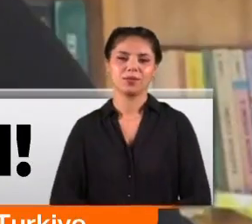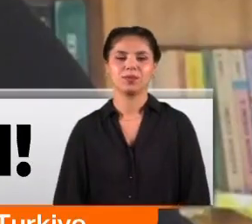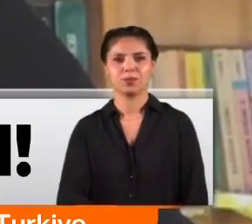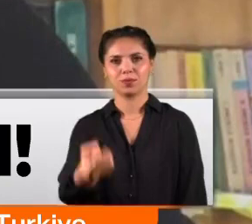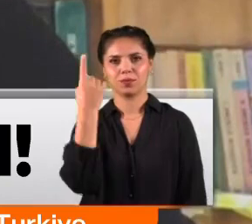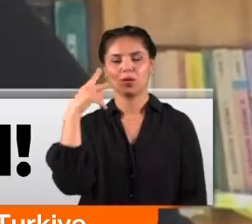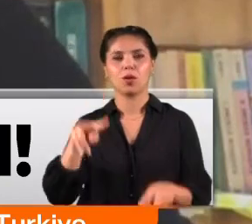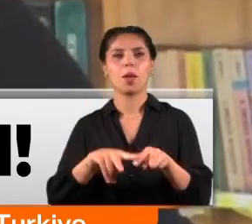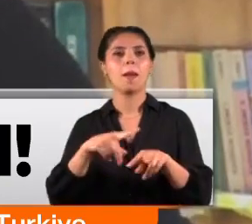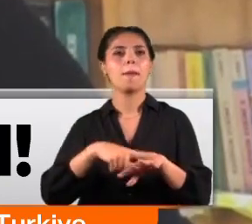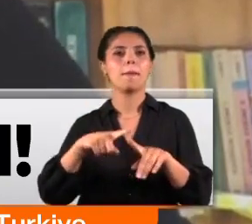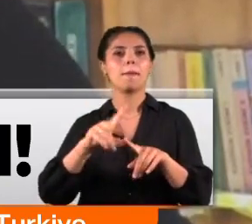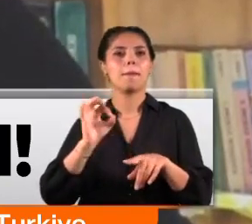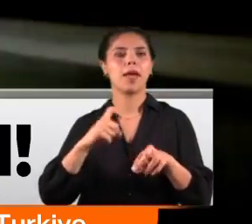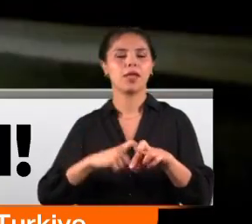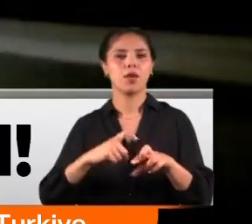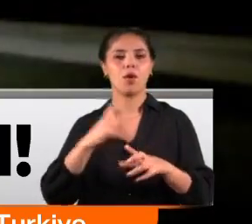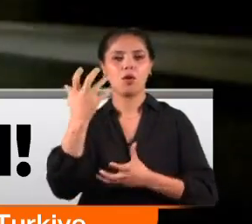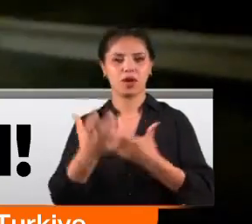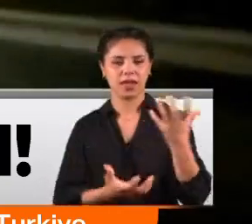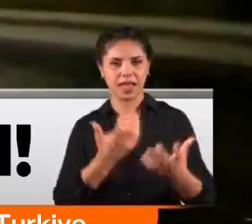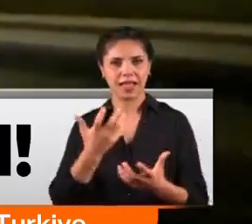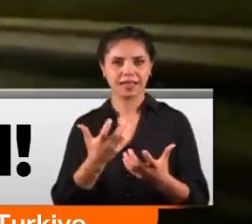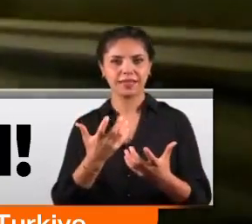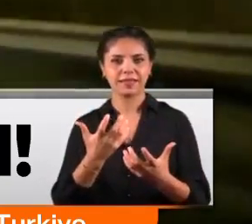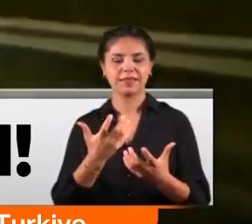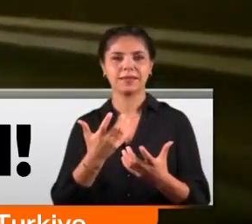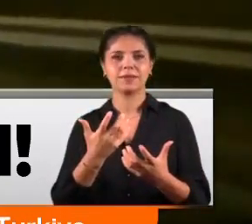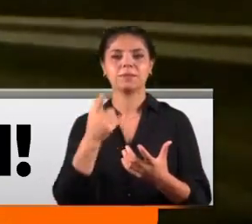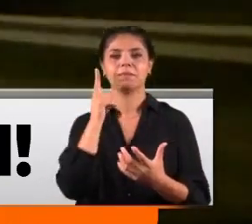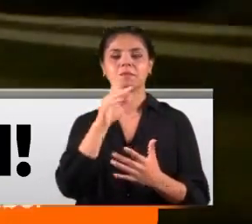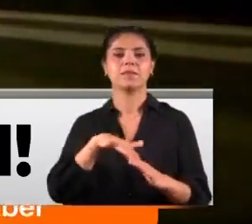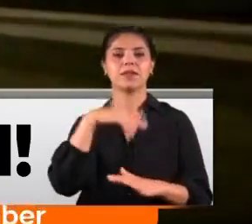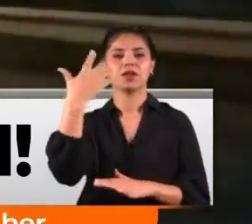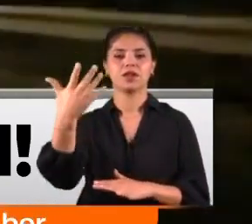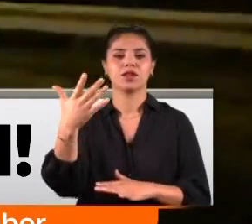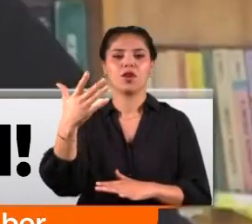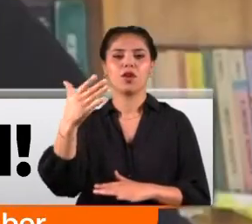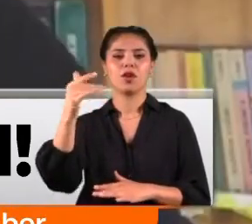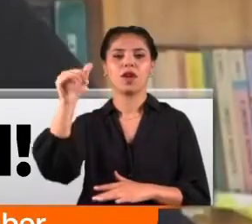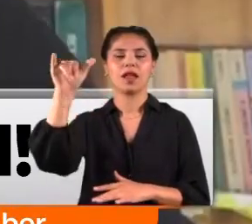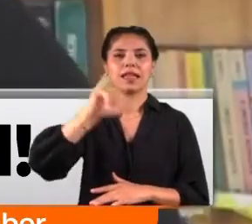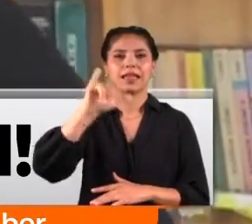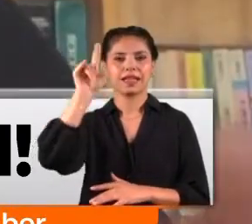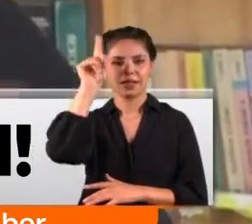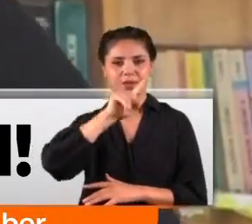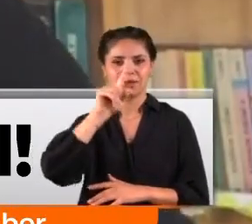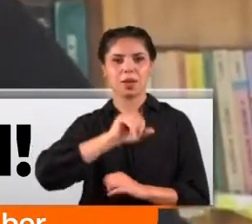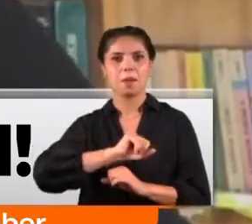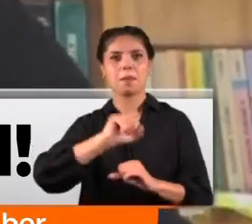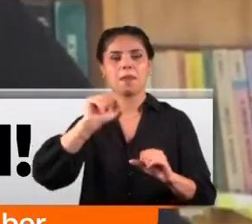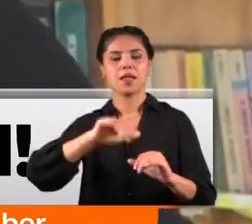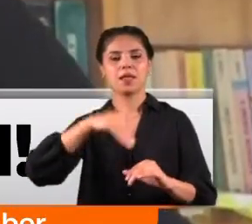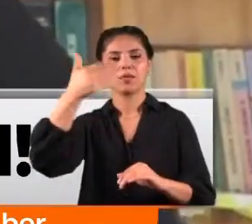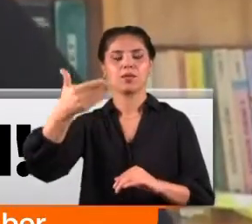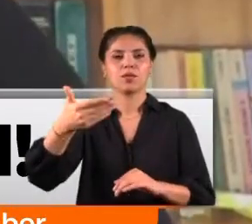bir meteor aslında atmosfere girerek yanması ve çok düşük bir yükseklikten geçtiği için de hafif bir patlama